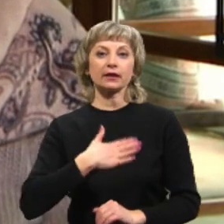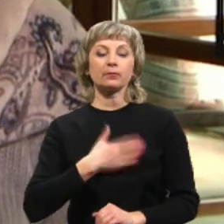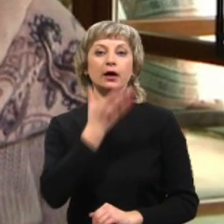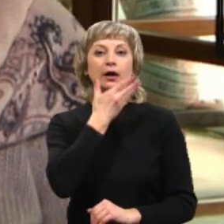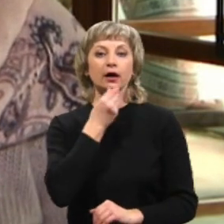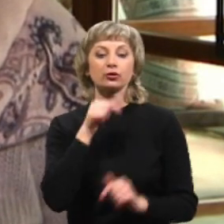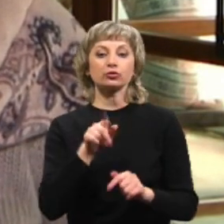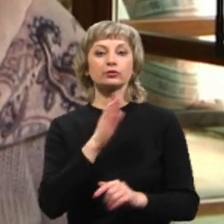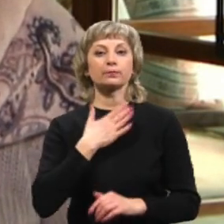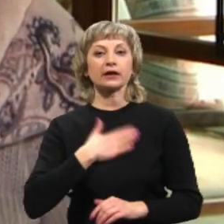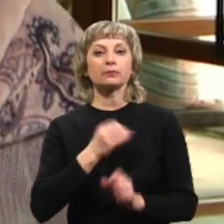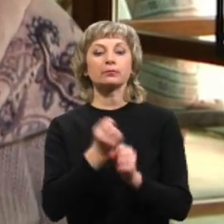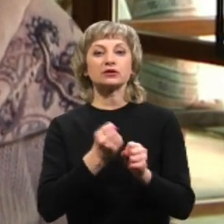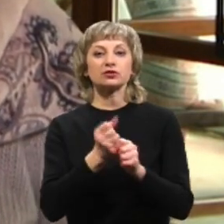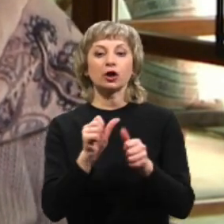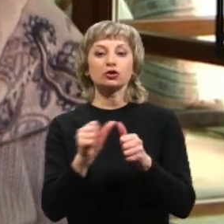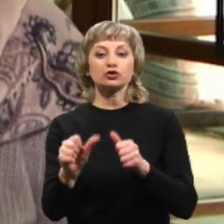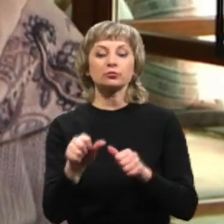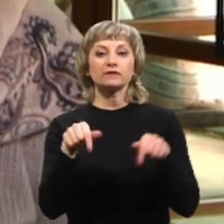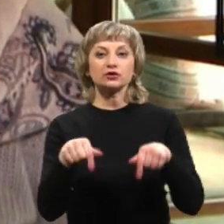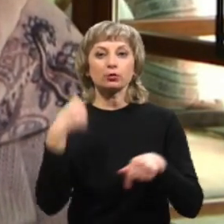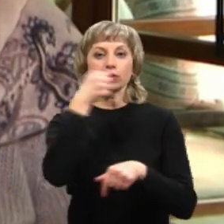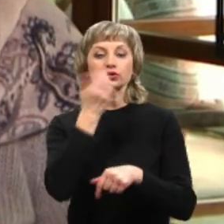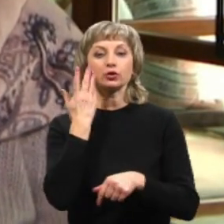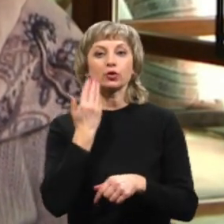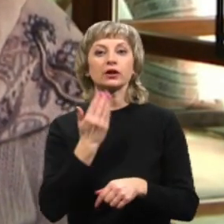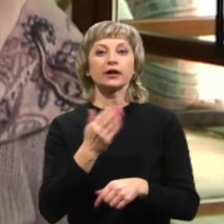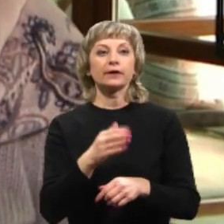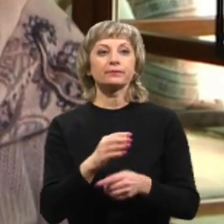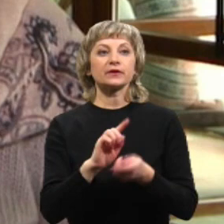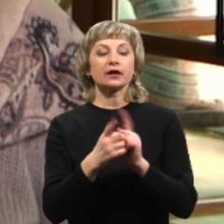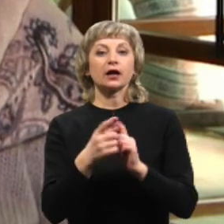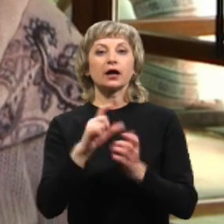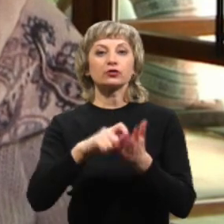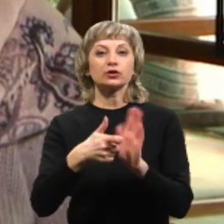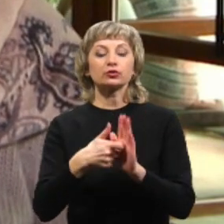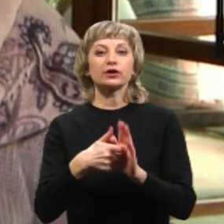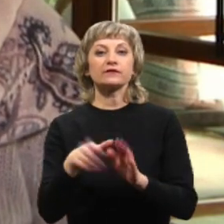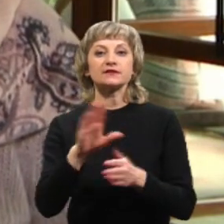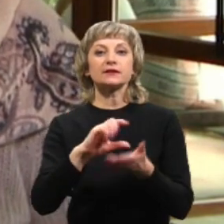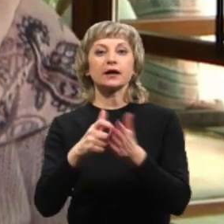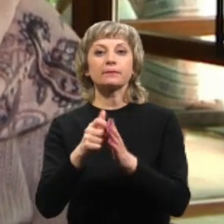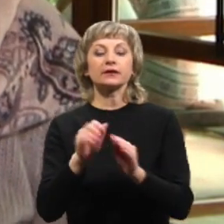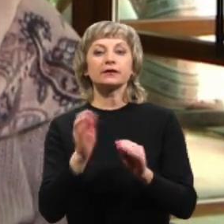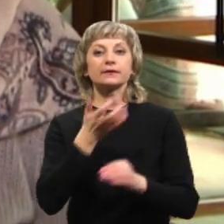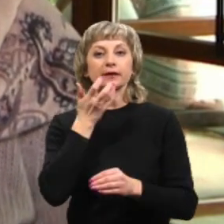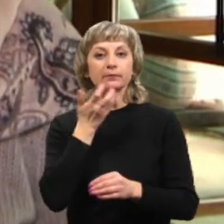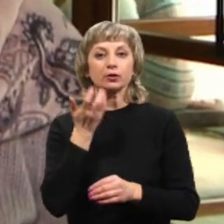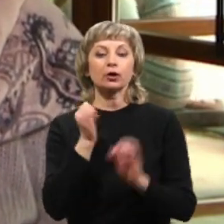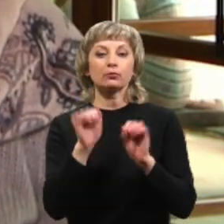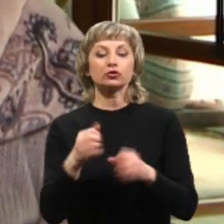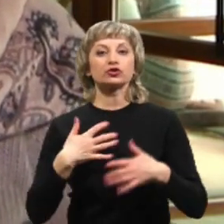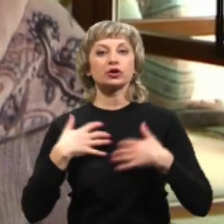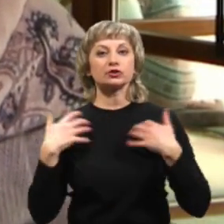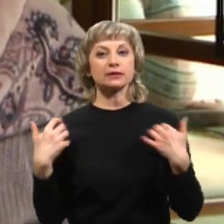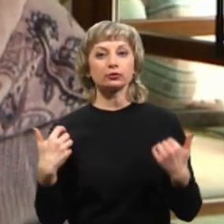тут, приємно працювати, а особливо в цьому році, коли стало в всіх аудиторіях і всіх кабінетах тепло, можна